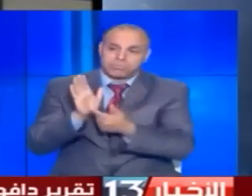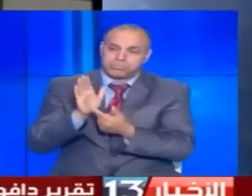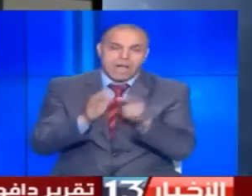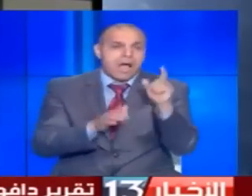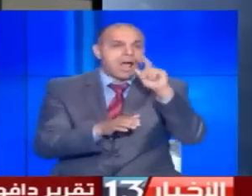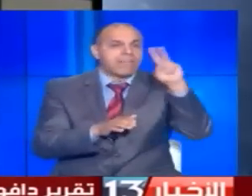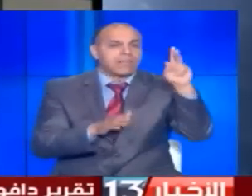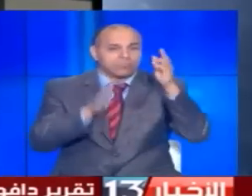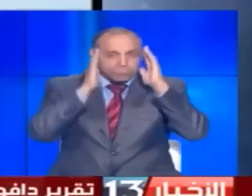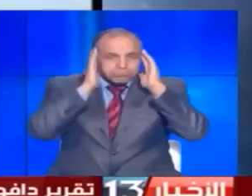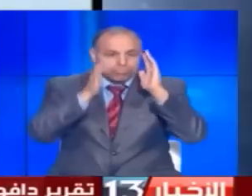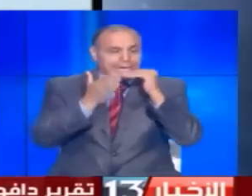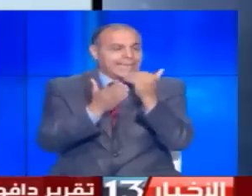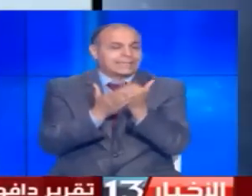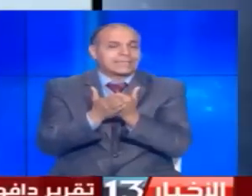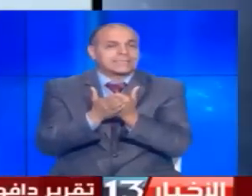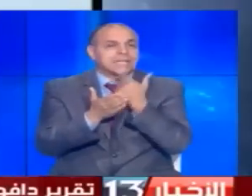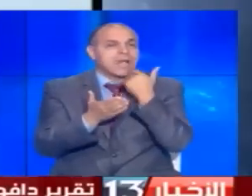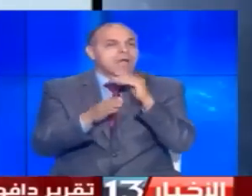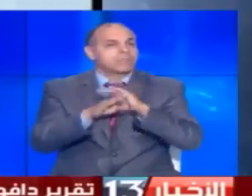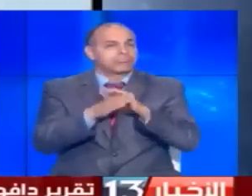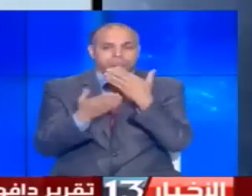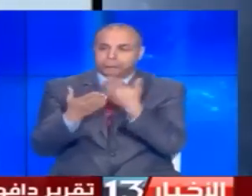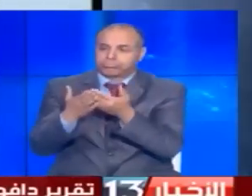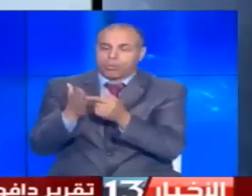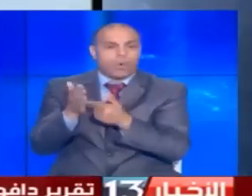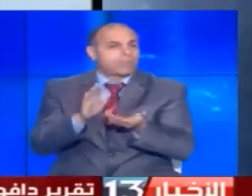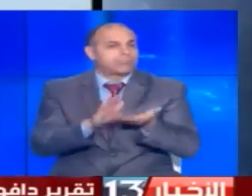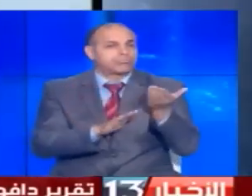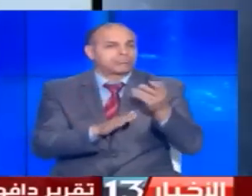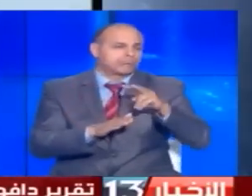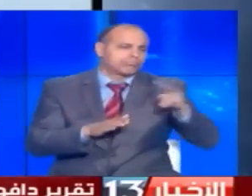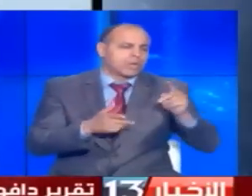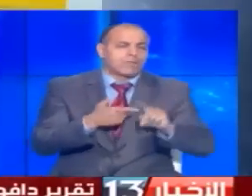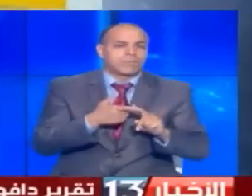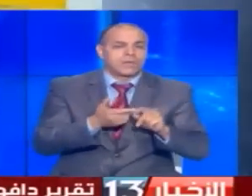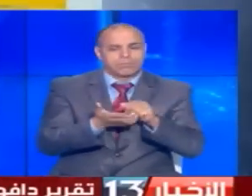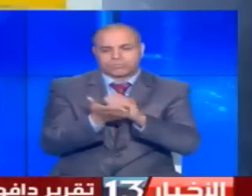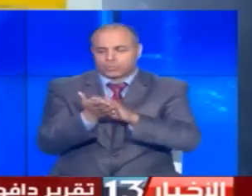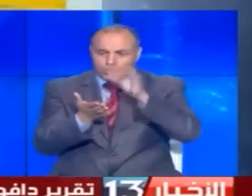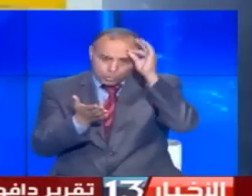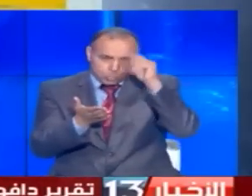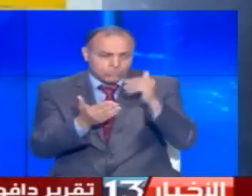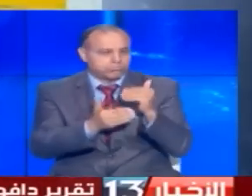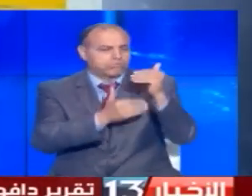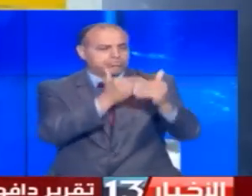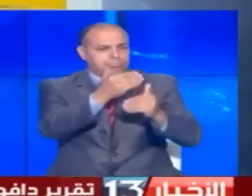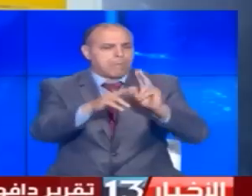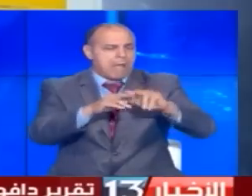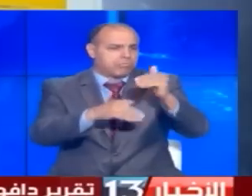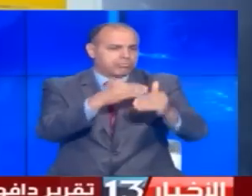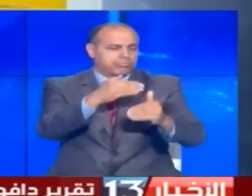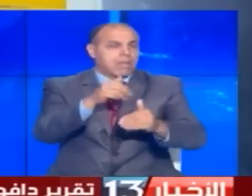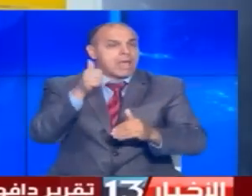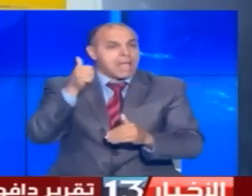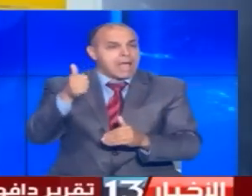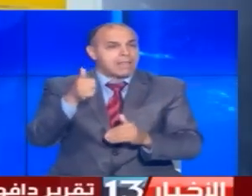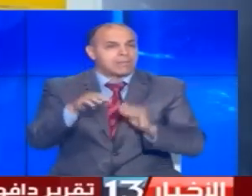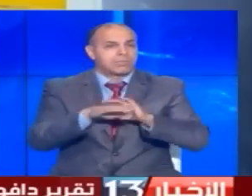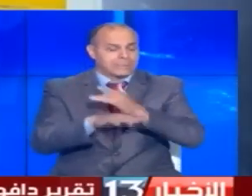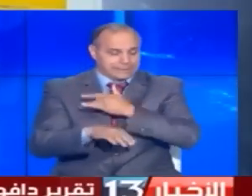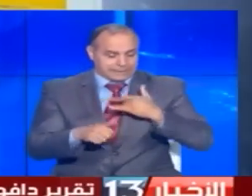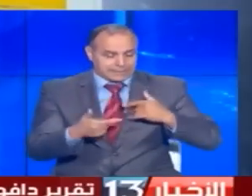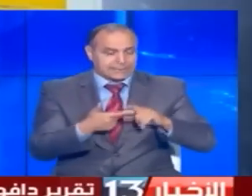12 ركيزة اقتصادية تتضمن مؤشرات كمية ونوعية سجلت تونس تقدما في بعضها، من ذلك المجال